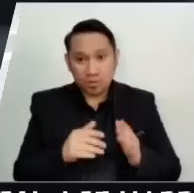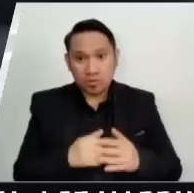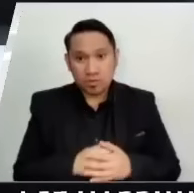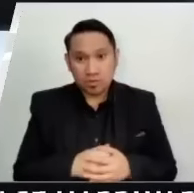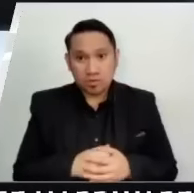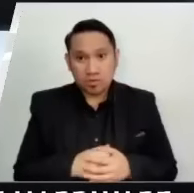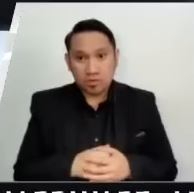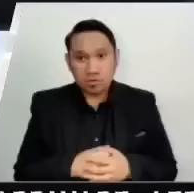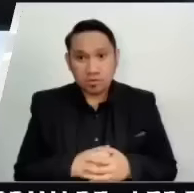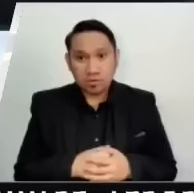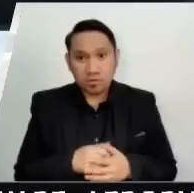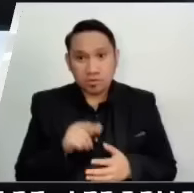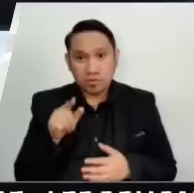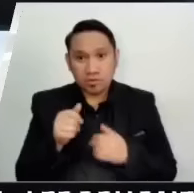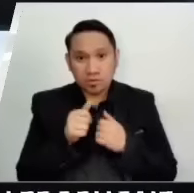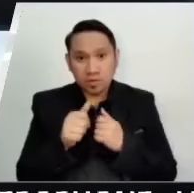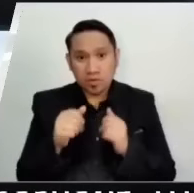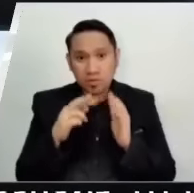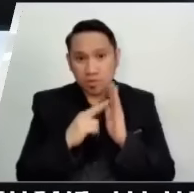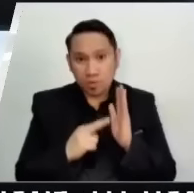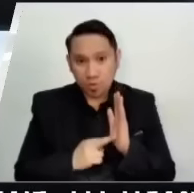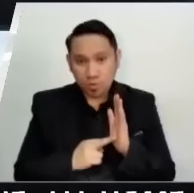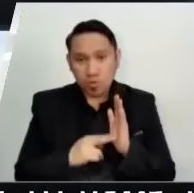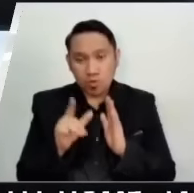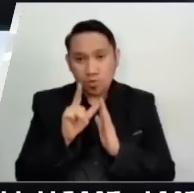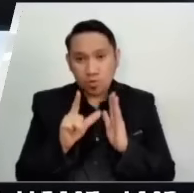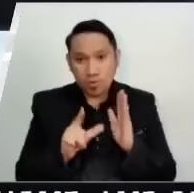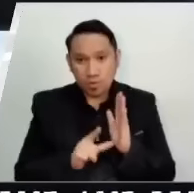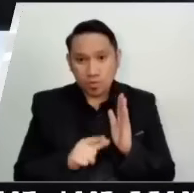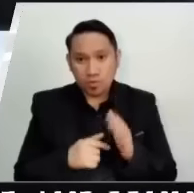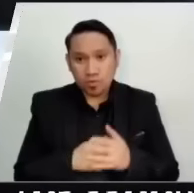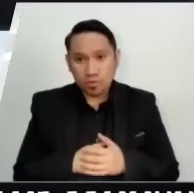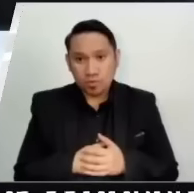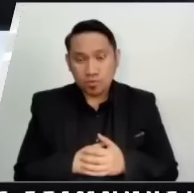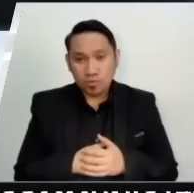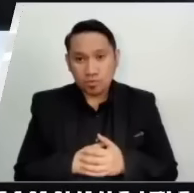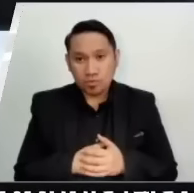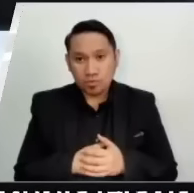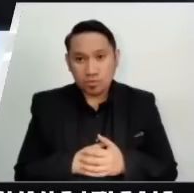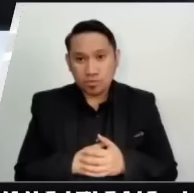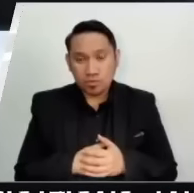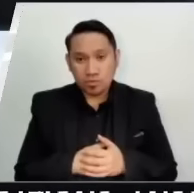of law Do not go down to the gutter